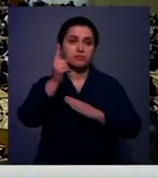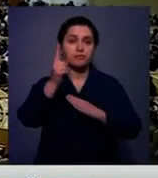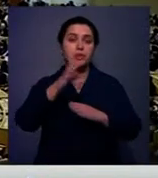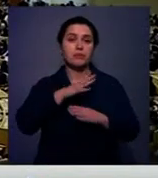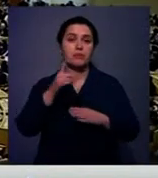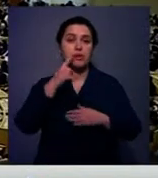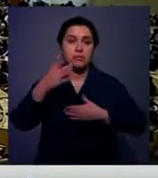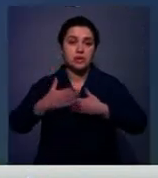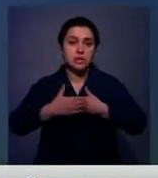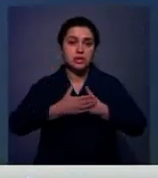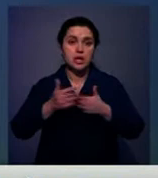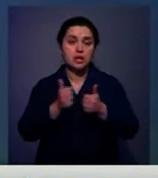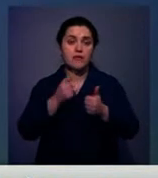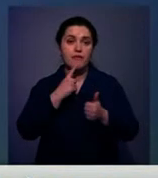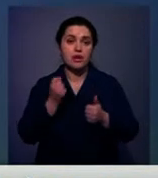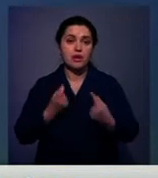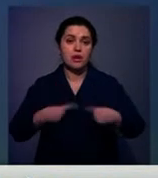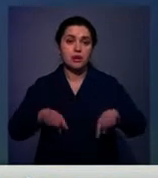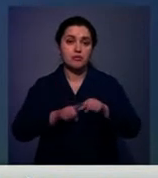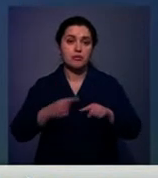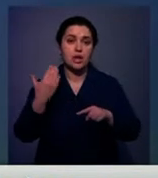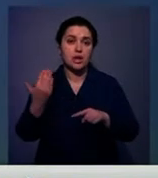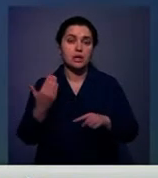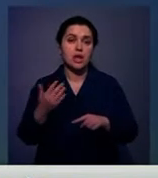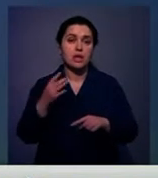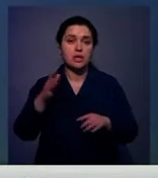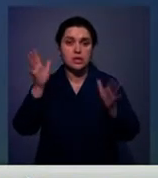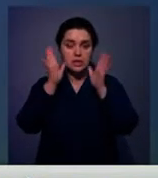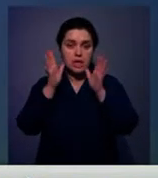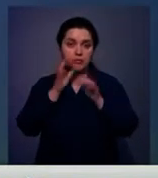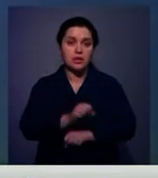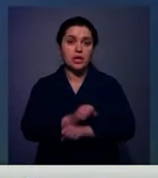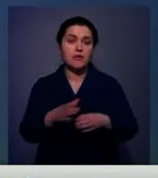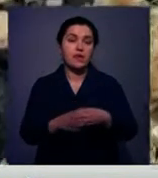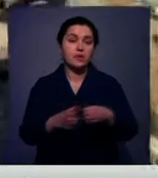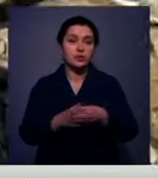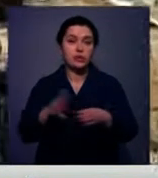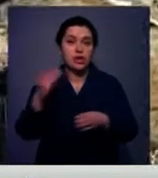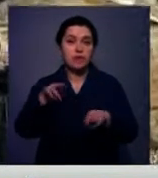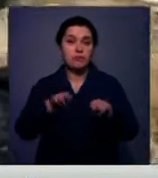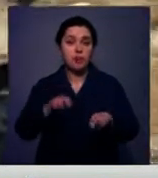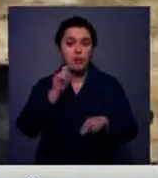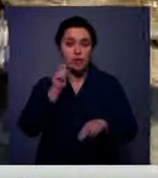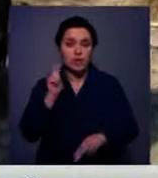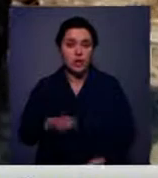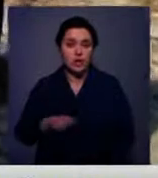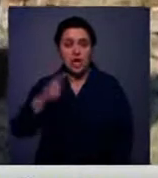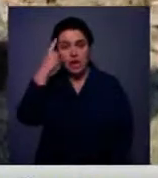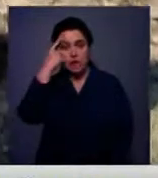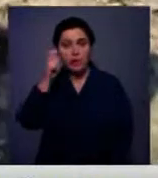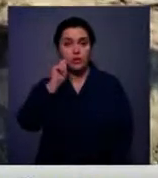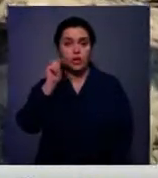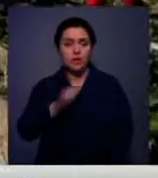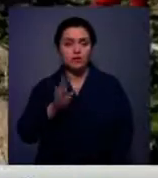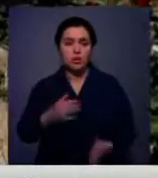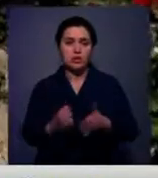как приблизился к одному из военных объектов корпуса стражей исламской революции президент украины владимир зеленский заявил что украина